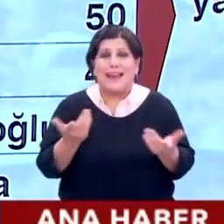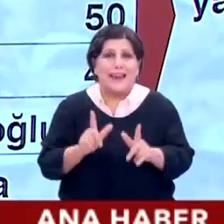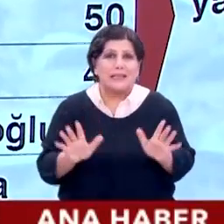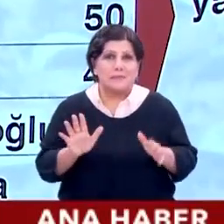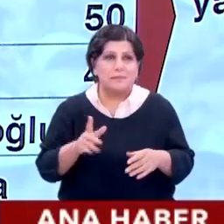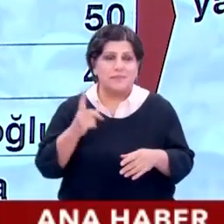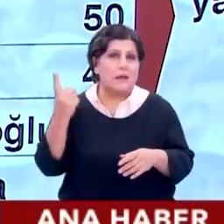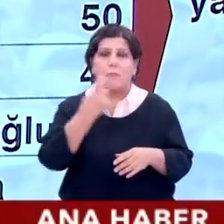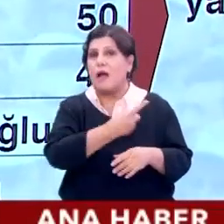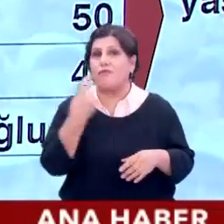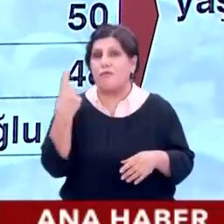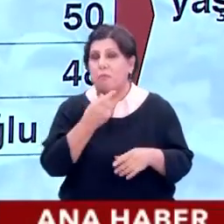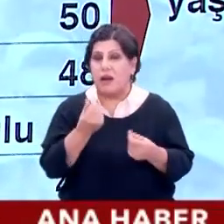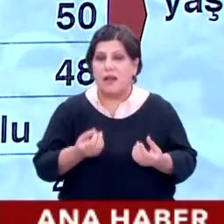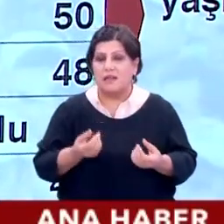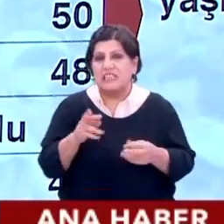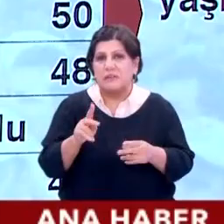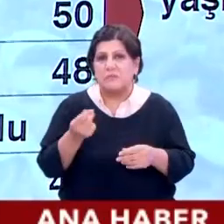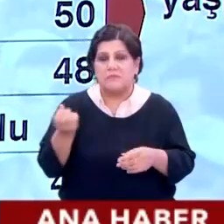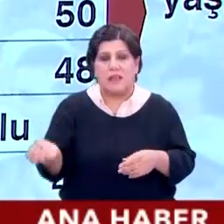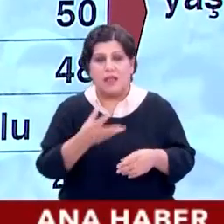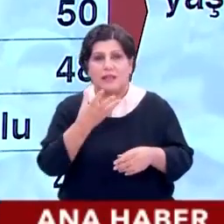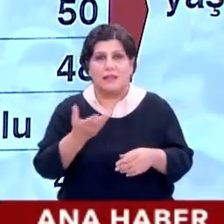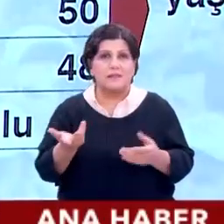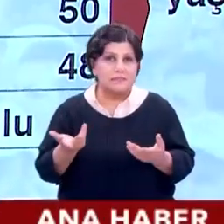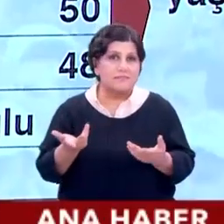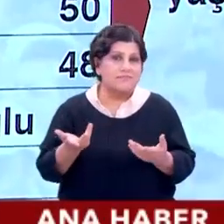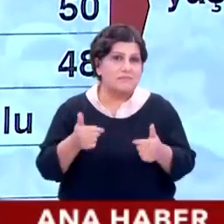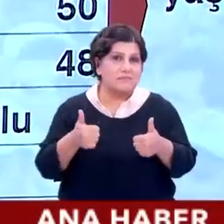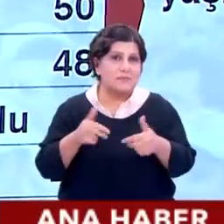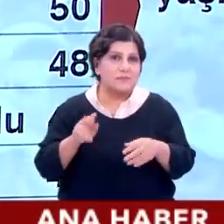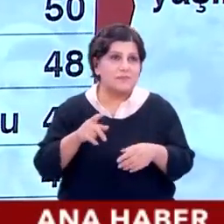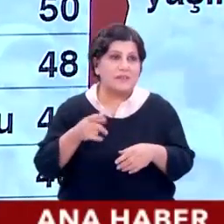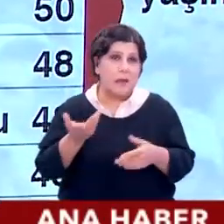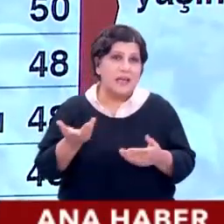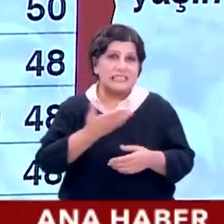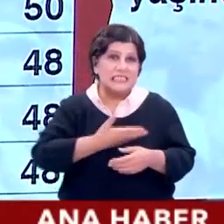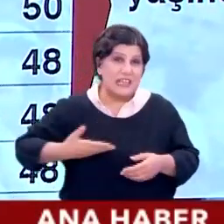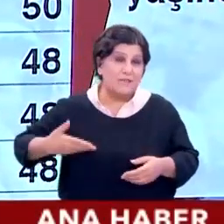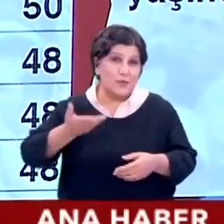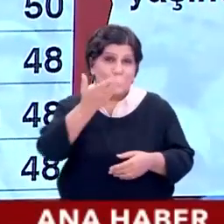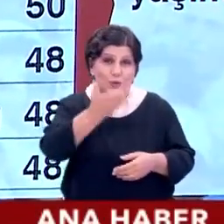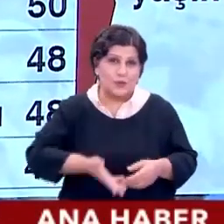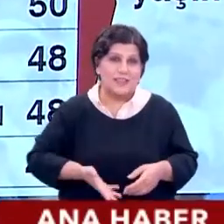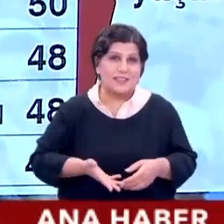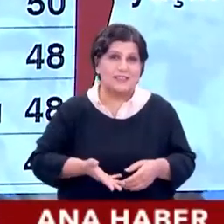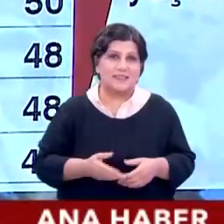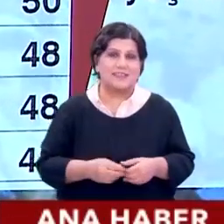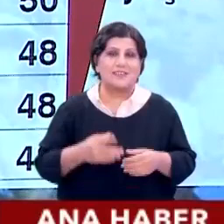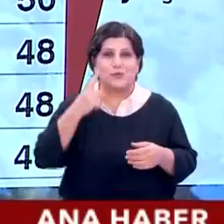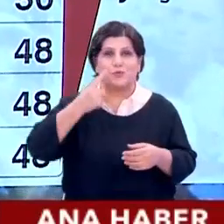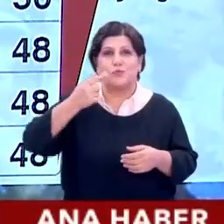ya parfüm parama yetmez derler mi E diyebilirler ama seviyoruz onları ama ya